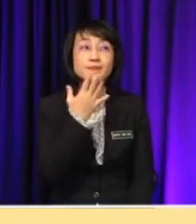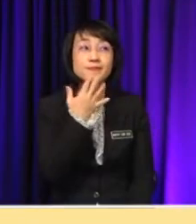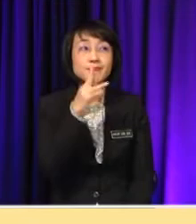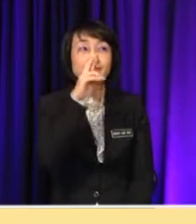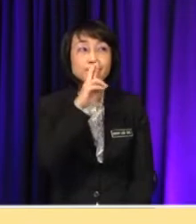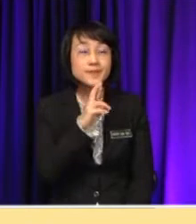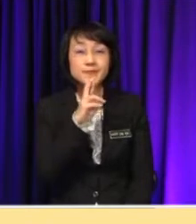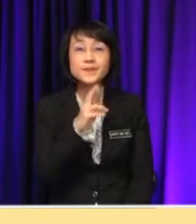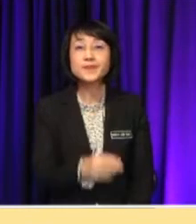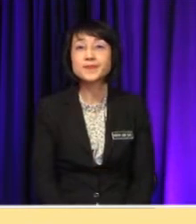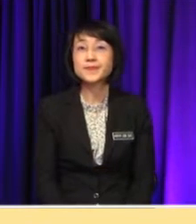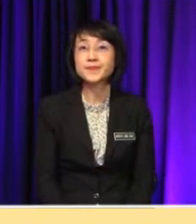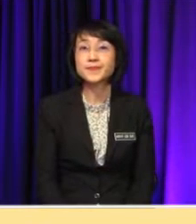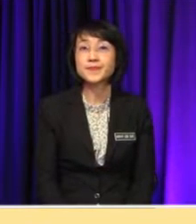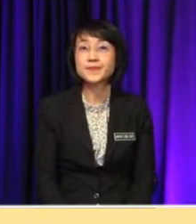termasuk